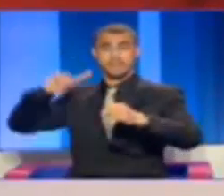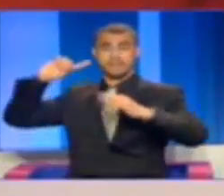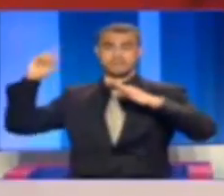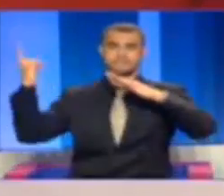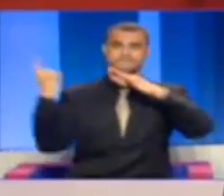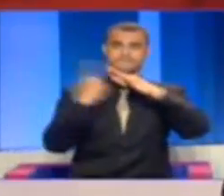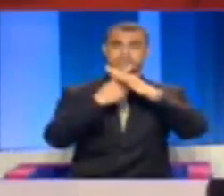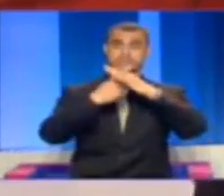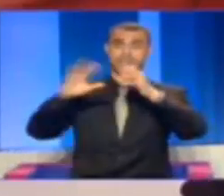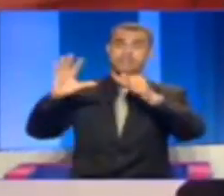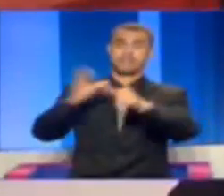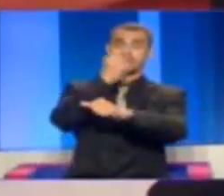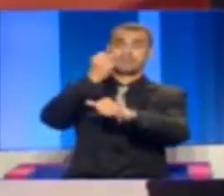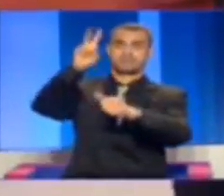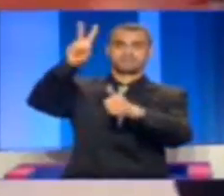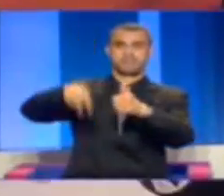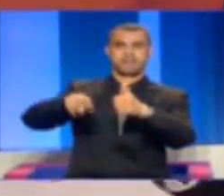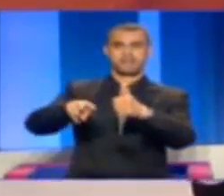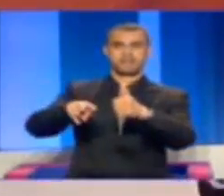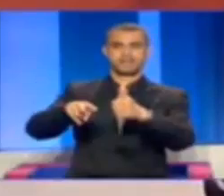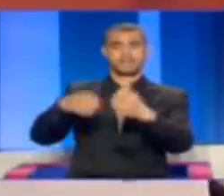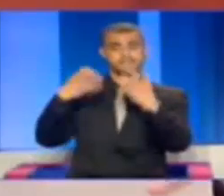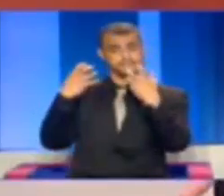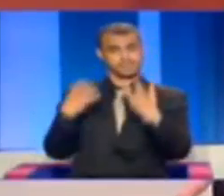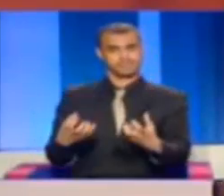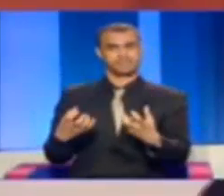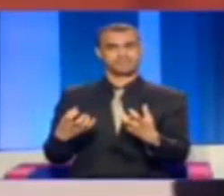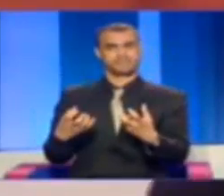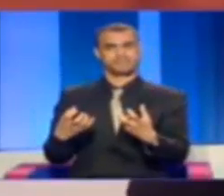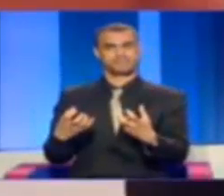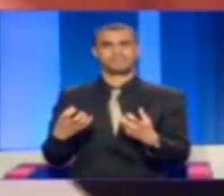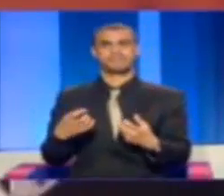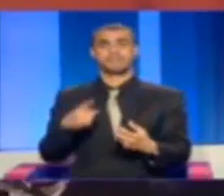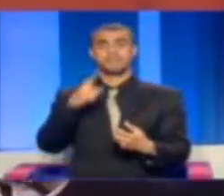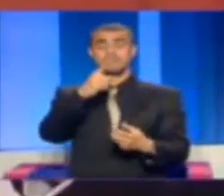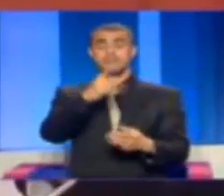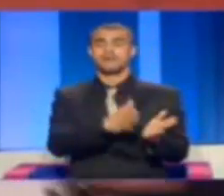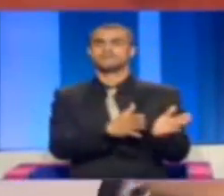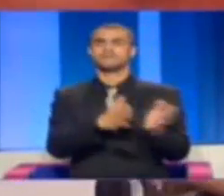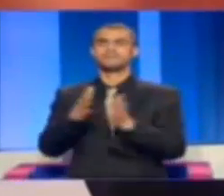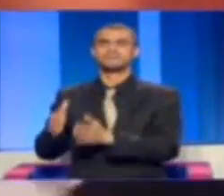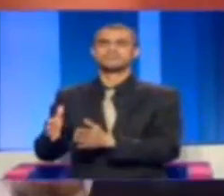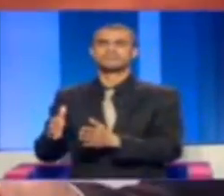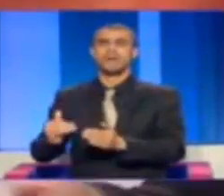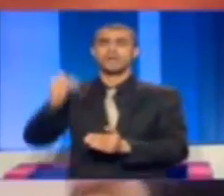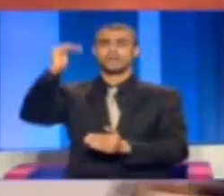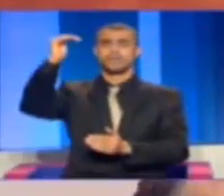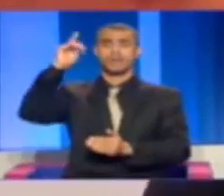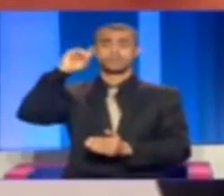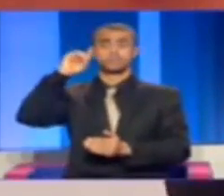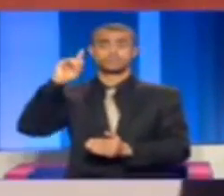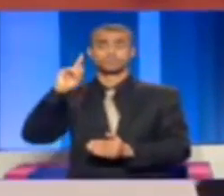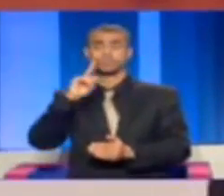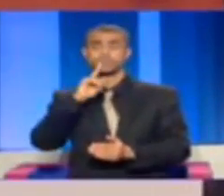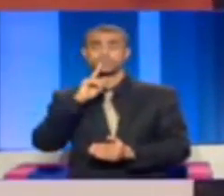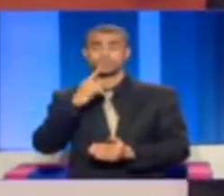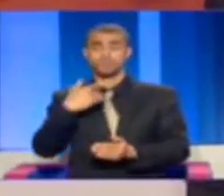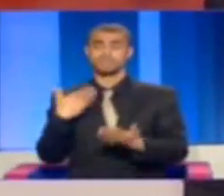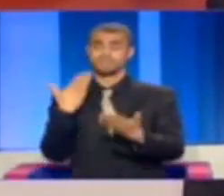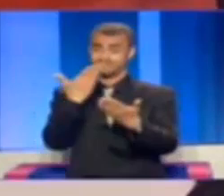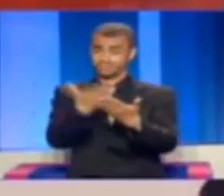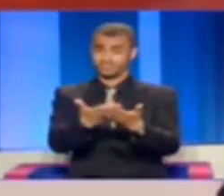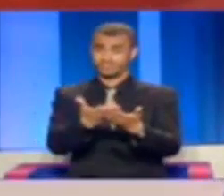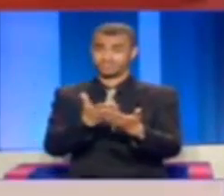في الاندماج الاجتماعي، والاندماج الاجتماعي عندنا في فئه كبيره اللي ربما فاتوا هاد السن ديال العدسه وفاتوا هاد السن ديال القوقعه وعندنا